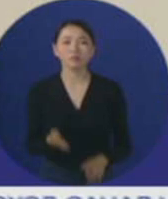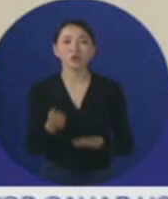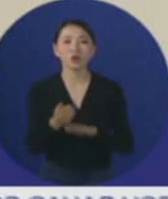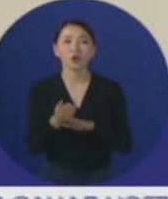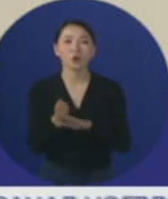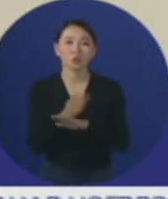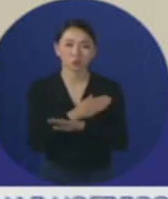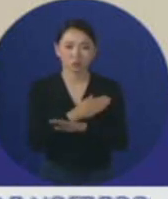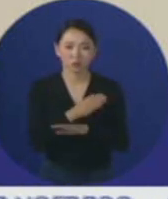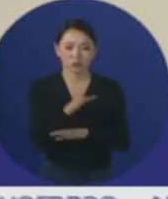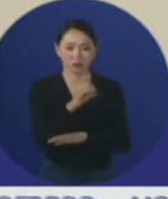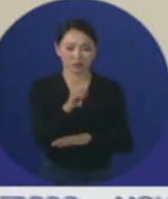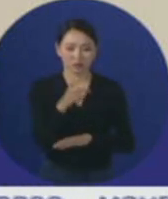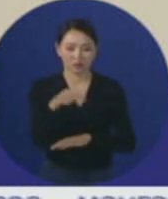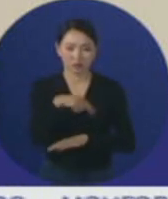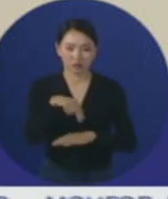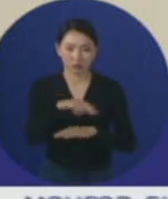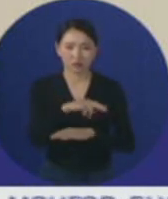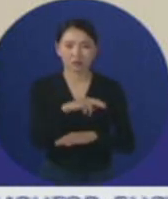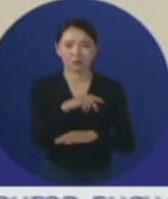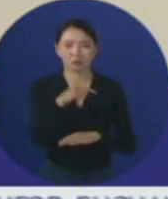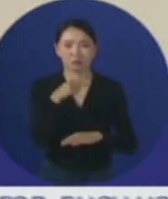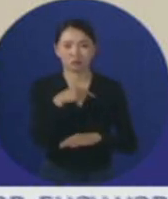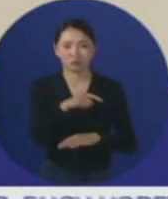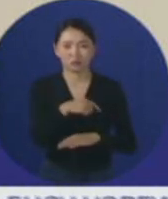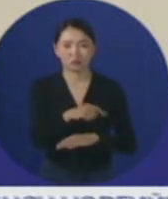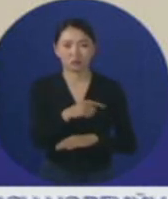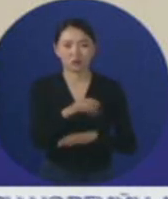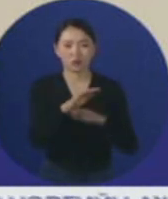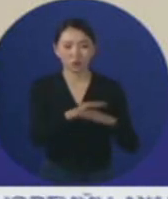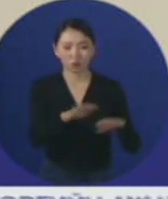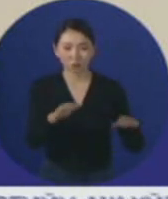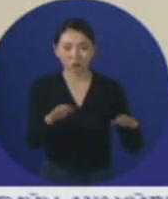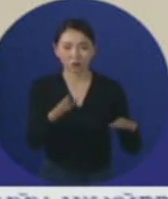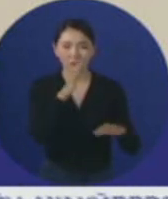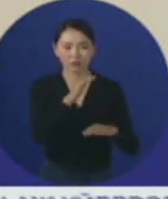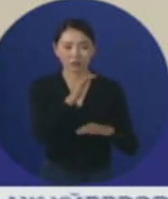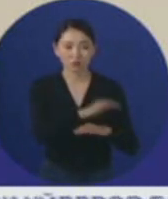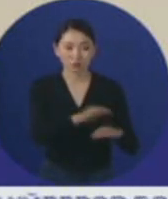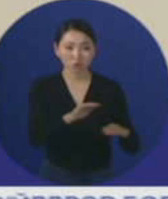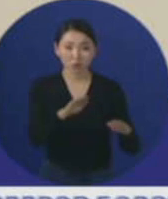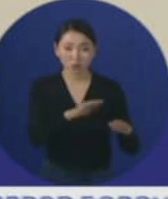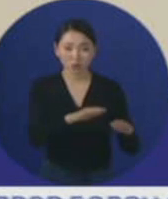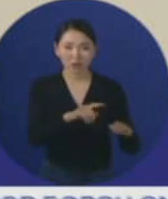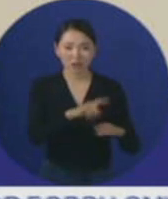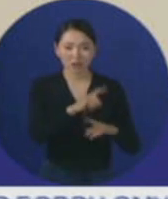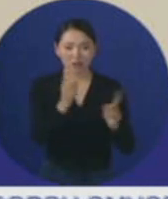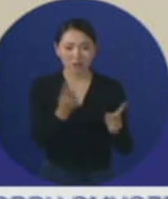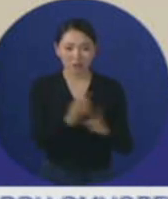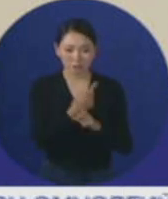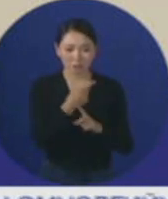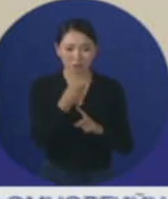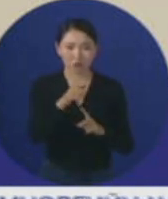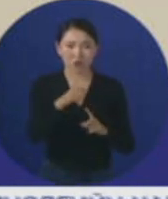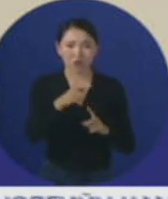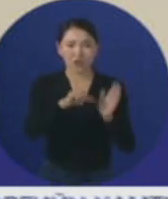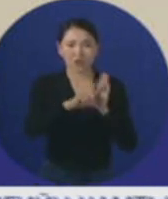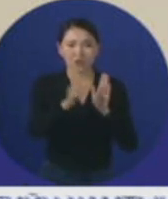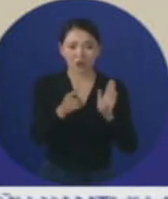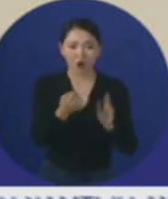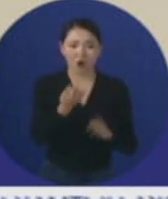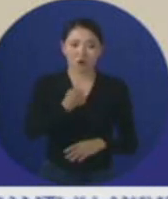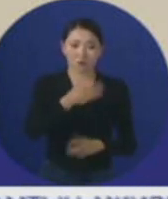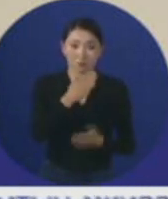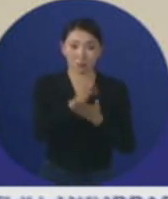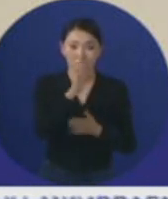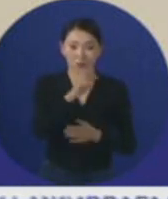бол сонгоо айрхан дүүргийн хувьд бол яг хүүхдүүд маань насан туршигийн хүүхдүүд өндөргийн гэрч хохирогч болохоор бүгд цагдаагийн байгууллагад